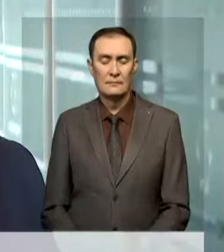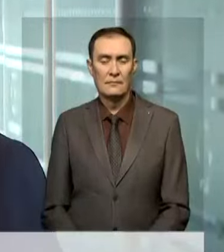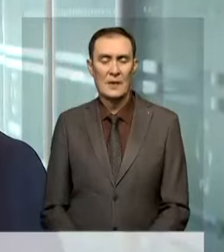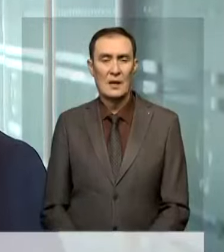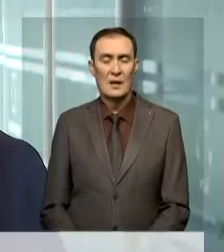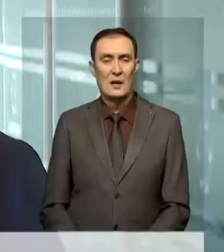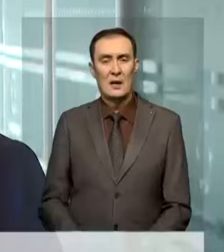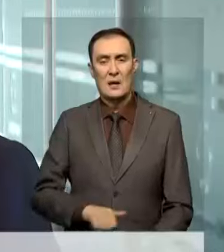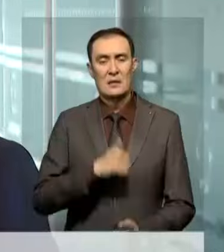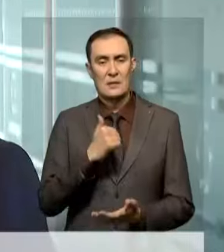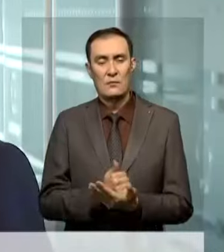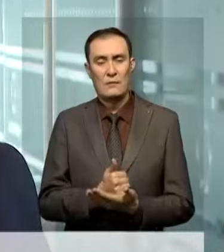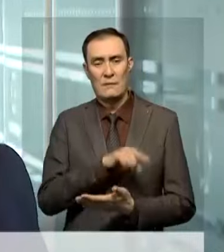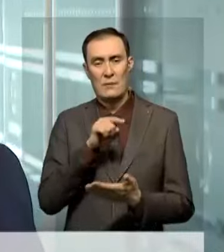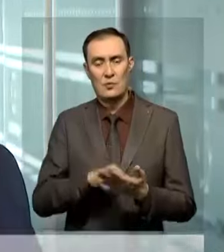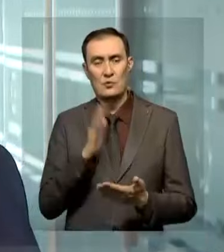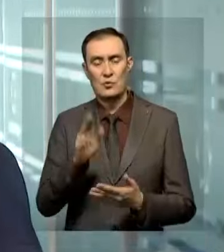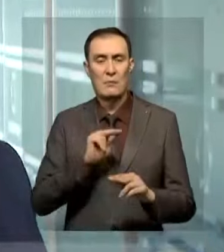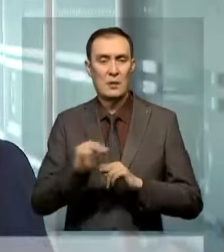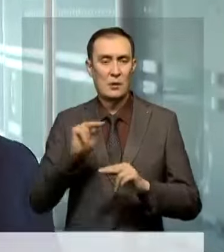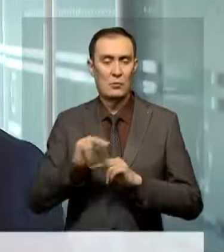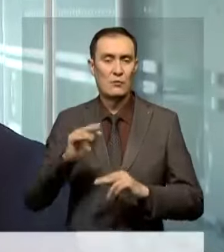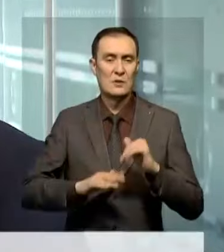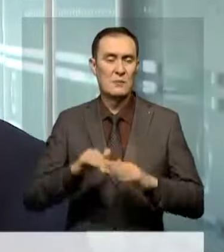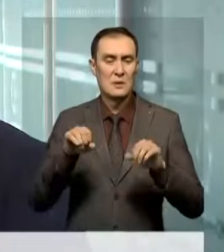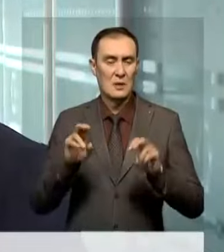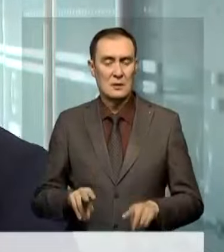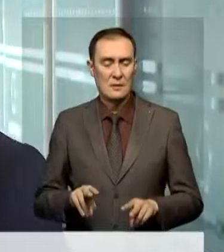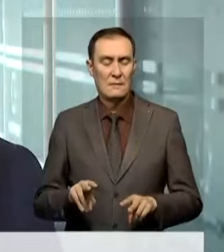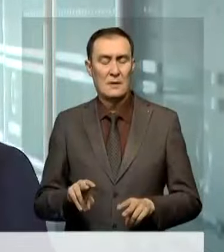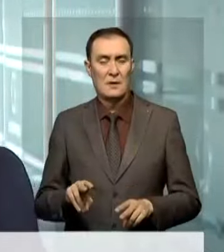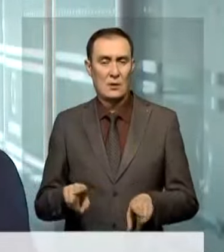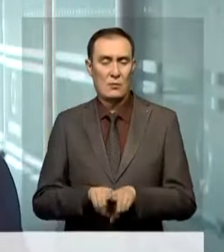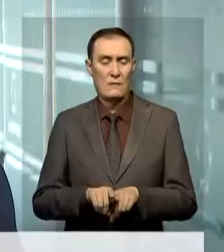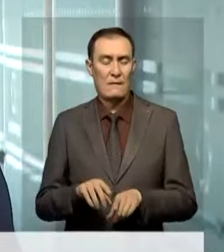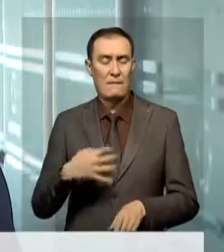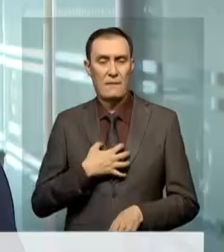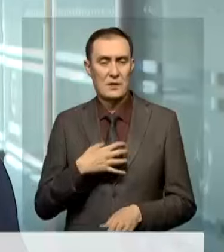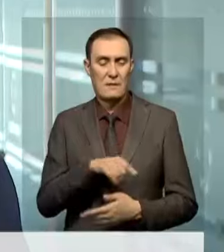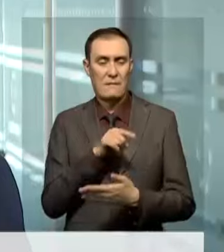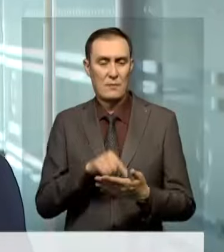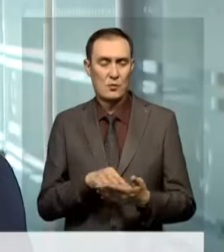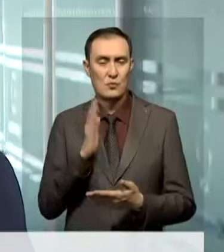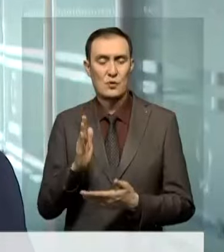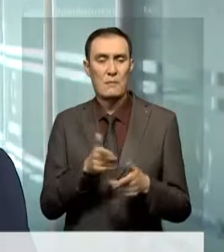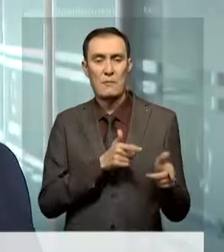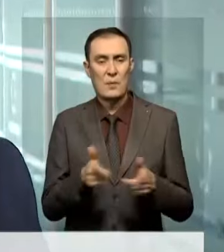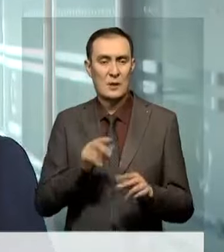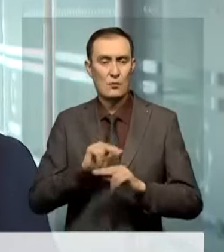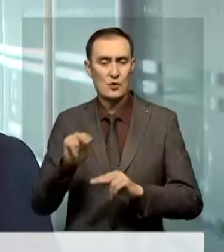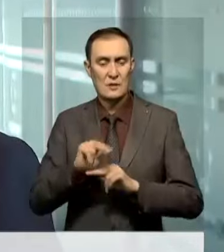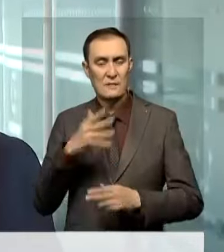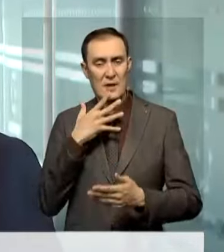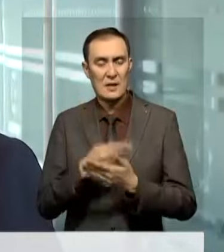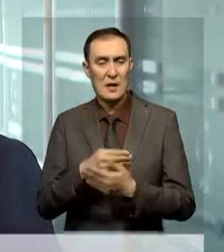Основной акцент мы будем уделять на подготовку кадров. Да. Несомненно, это один из таких флагманов, где мы должны сейчас подготовить своих кадров,